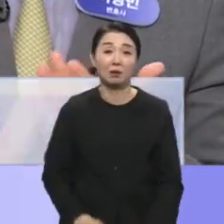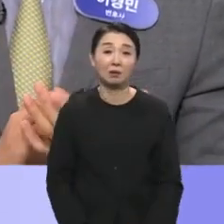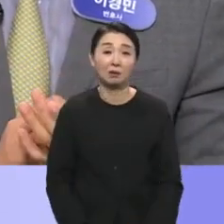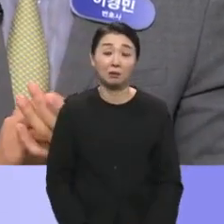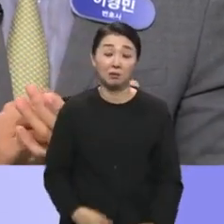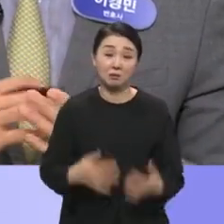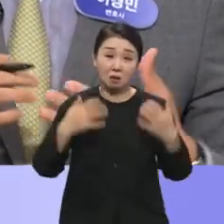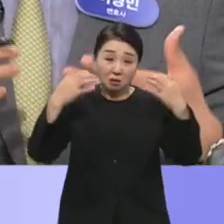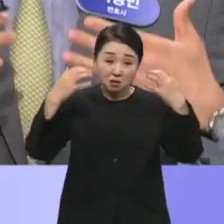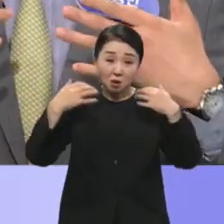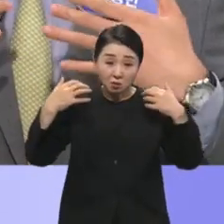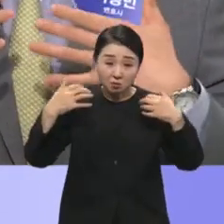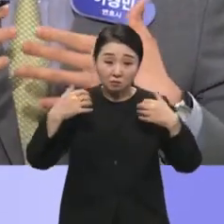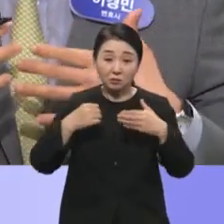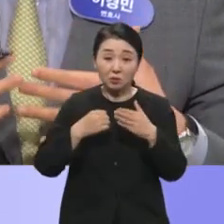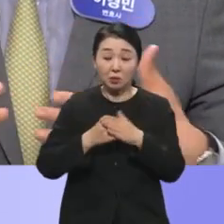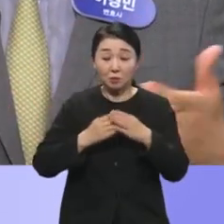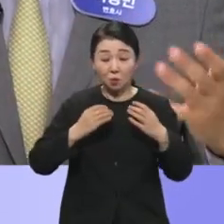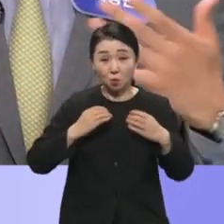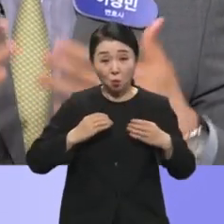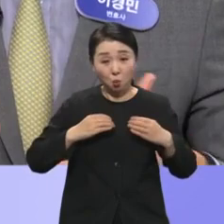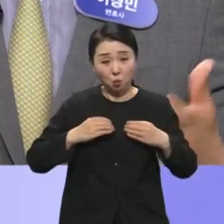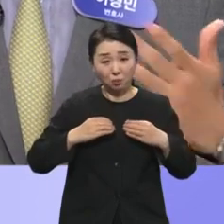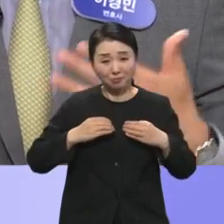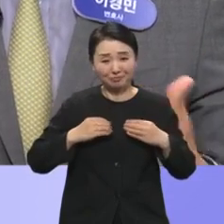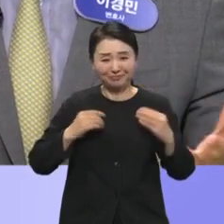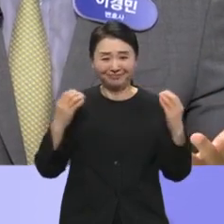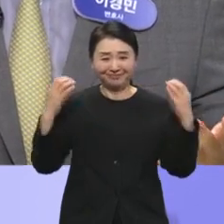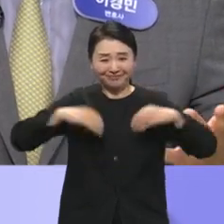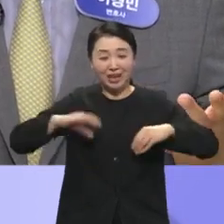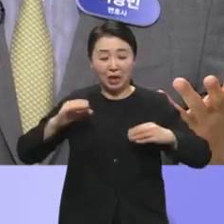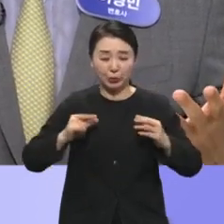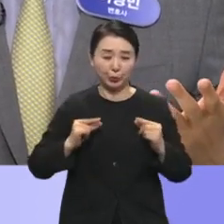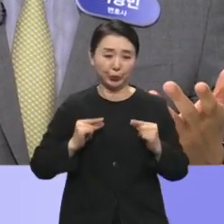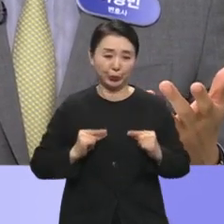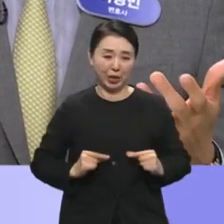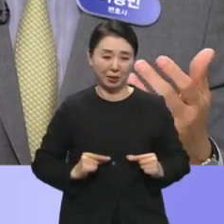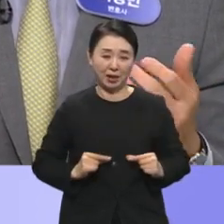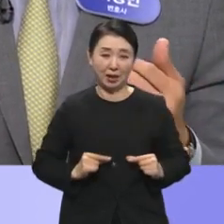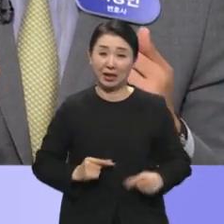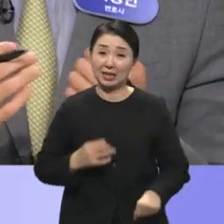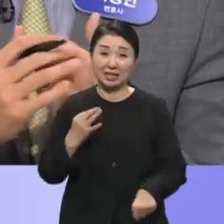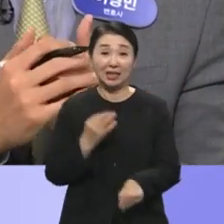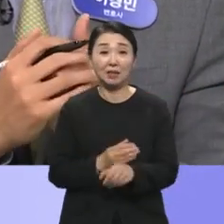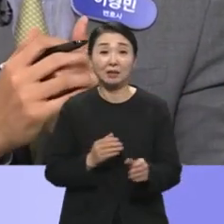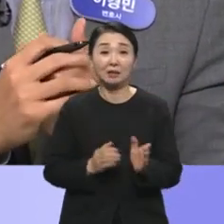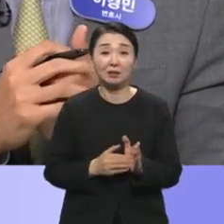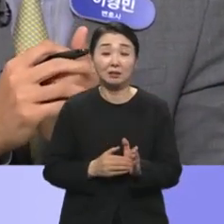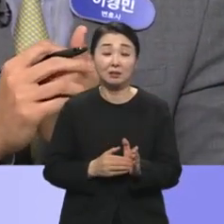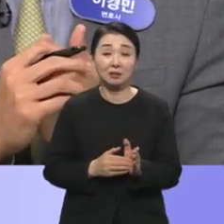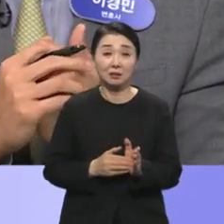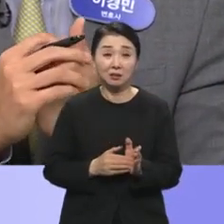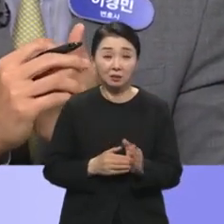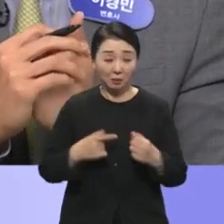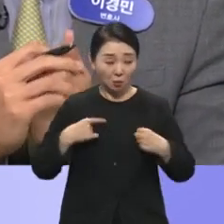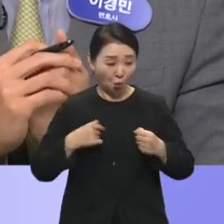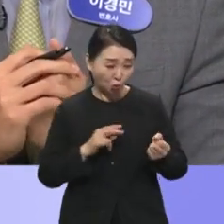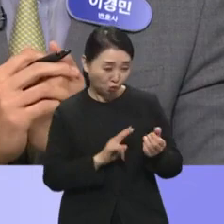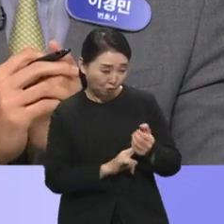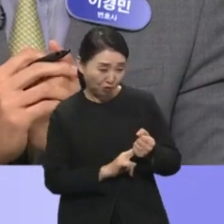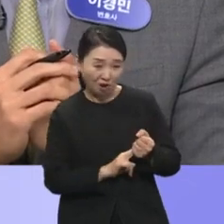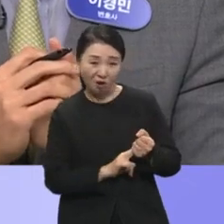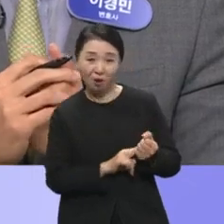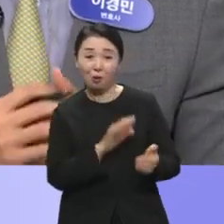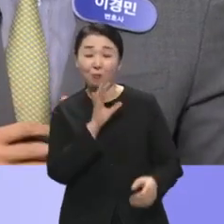여름이 되고 나니까 당연히 이제 옷이 좀 단단 간소화되고 그러다 보니까 이게 좀 그렇게 해서 들여올 수 있는 방법은 현실적으로 없다